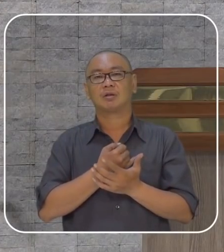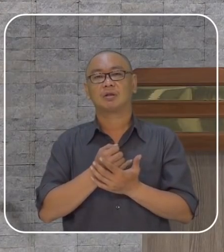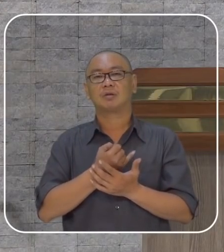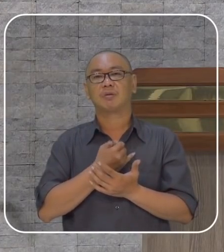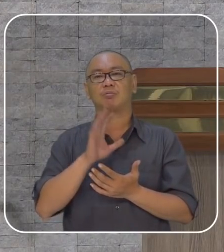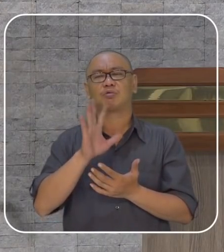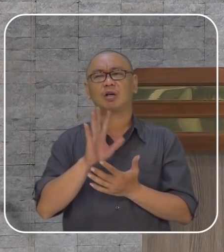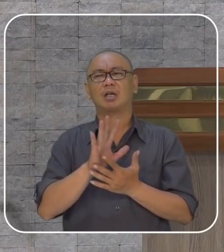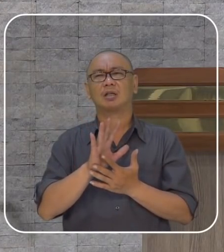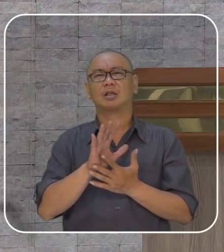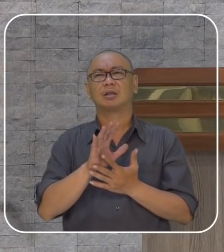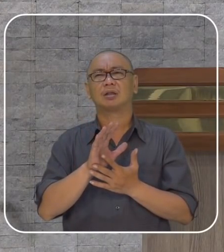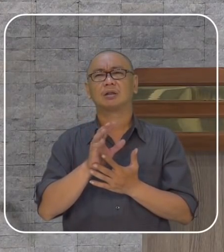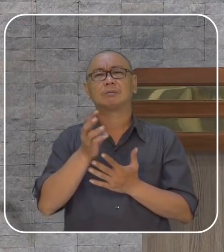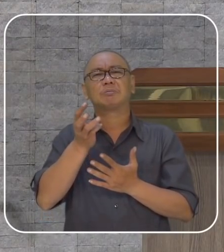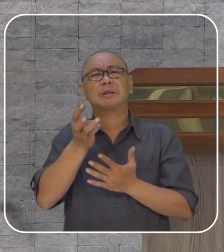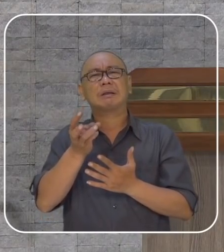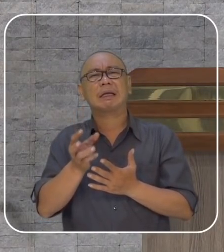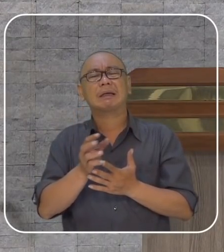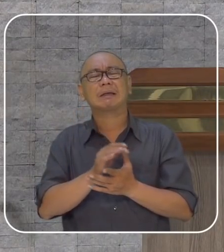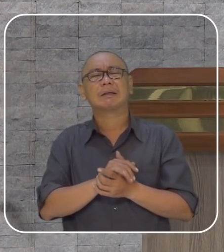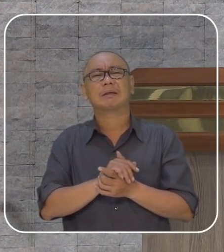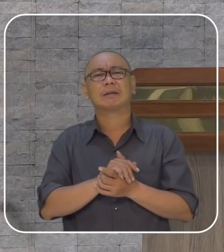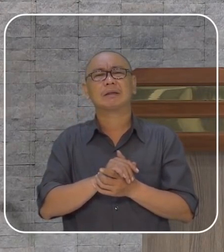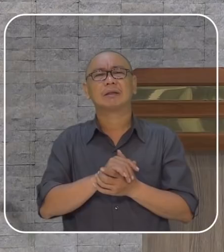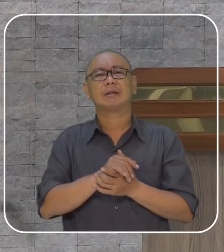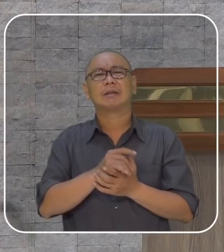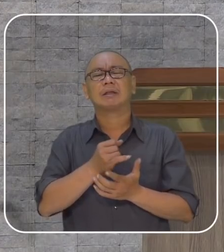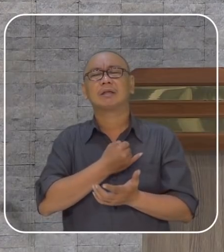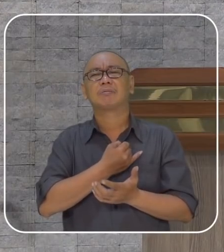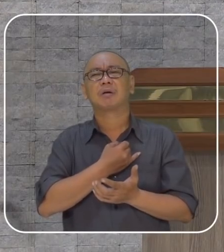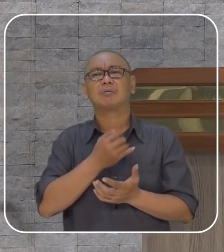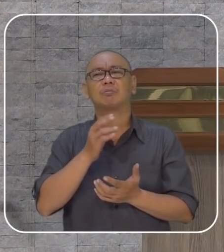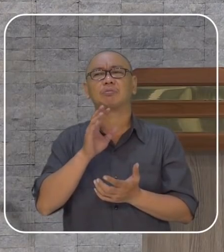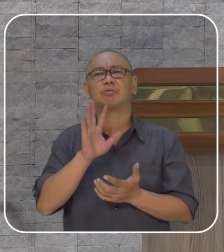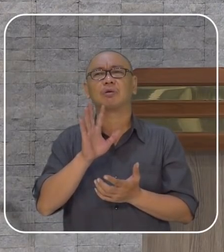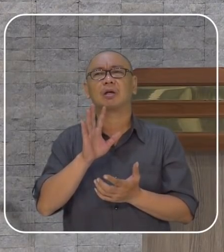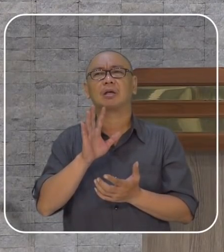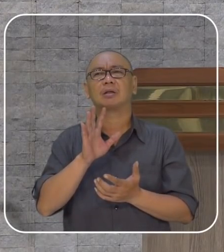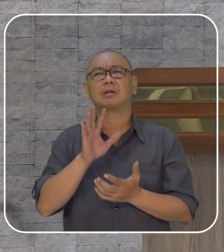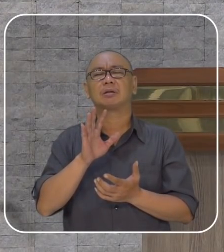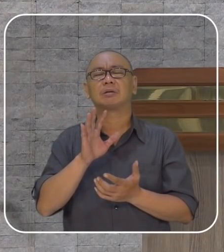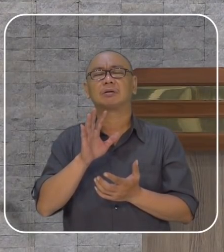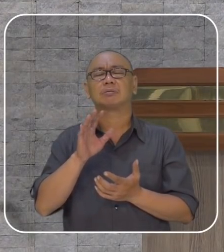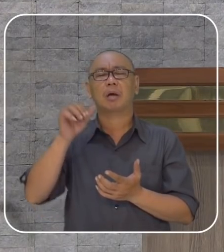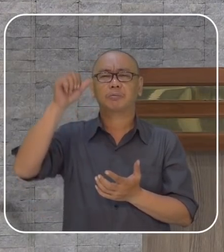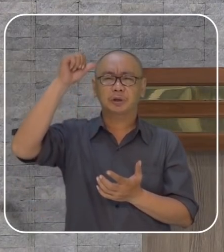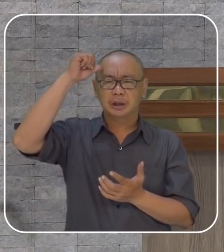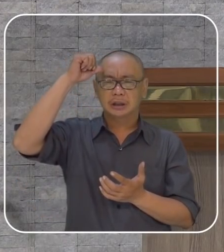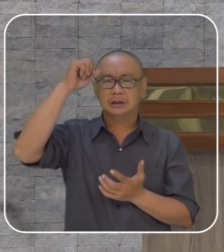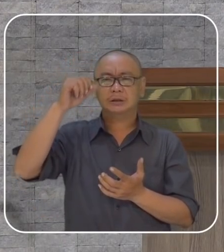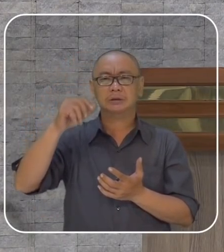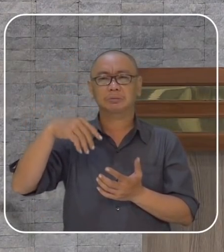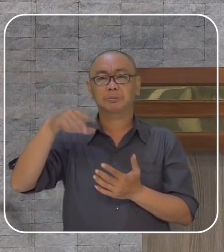ala kadarnya, begitu kan? Beriman bukan hanya sekedarnya baptis, kemudian pergi